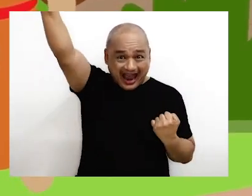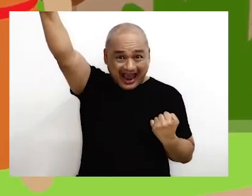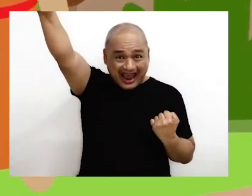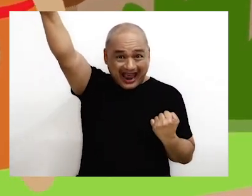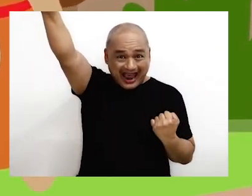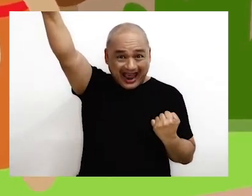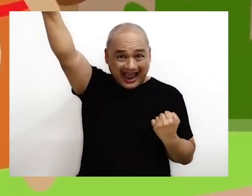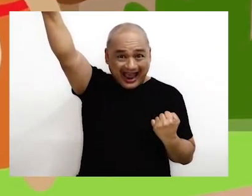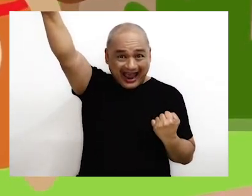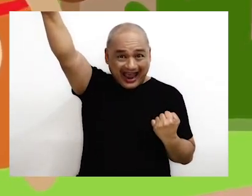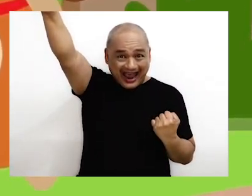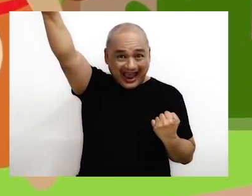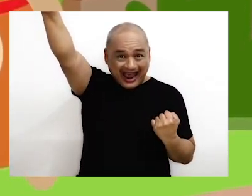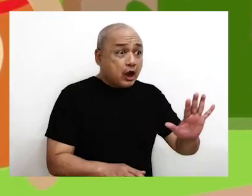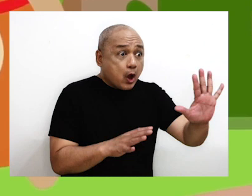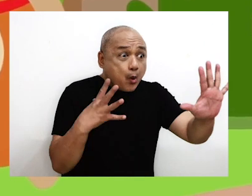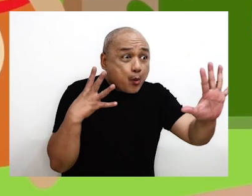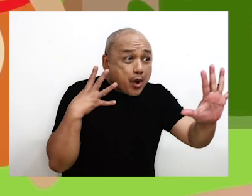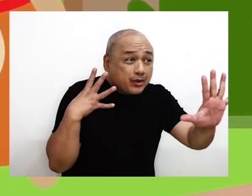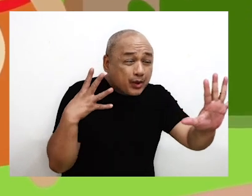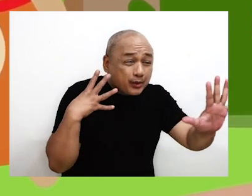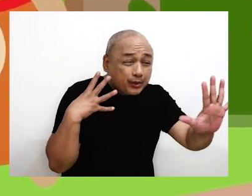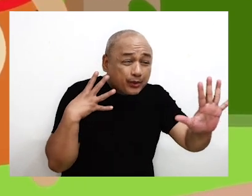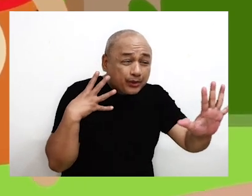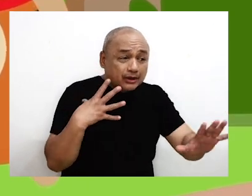Superhero na ako!